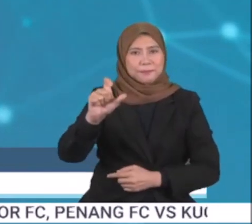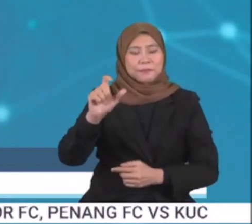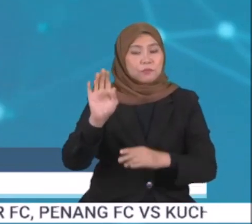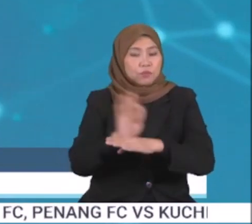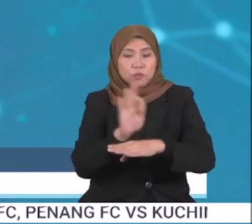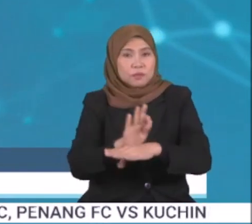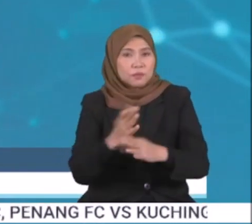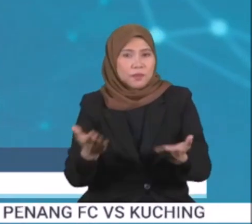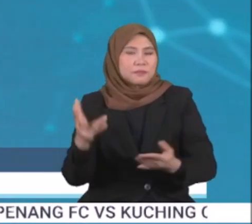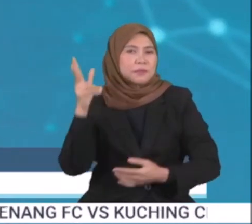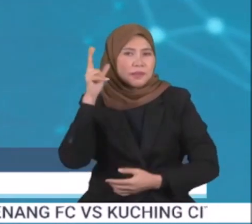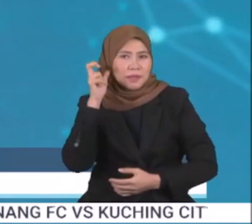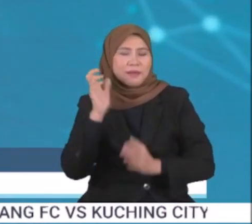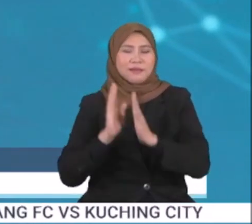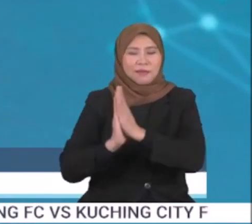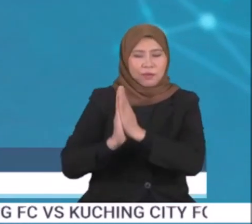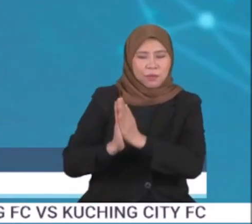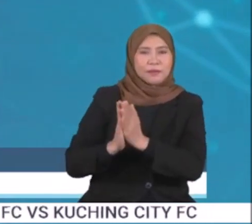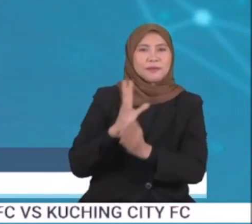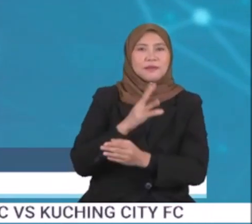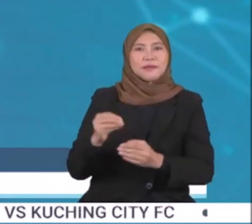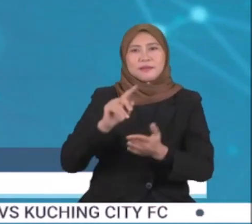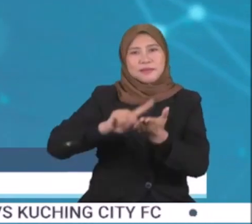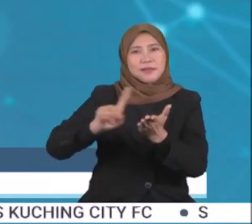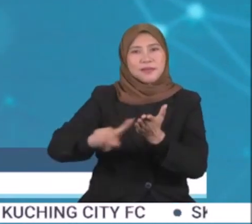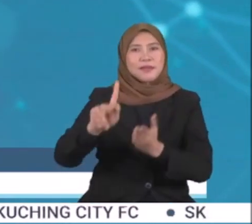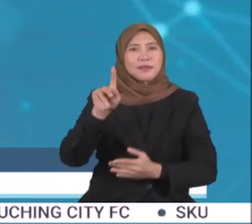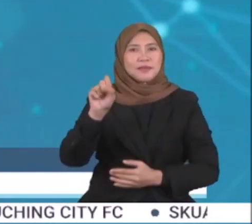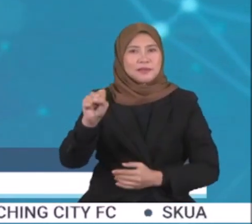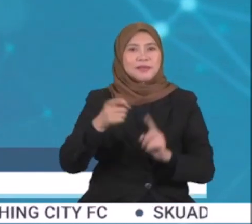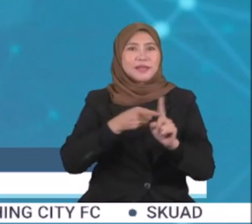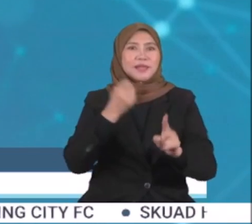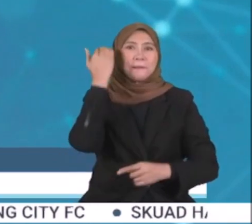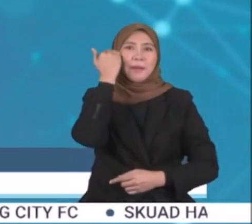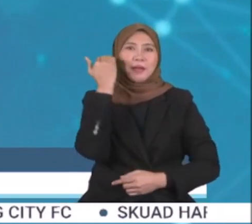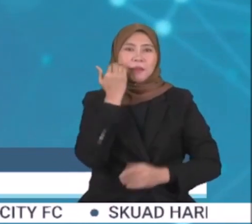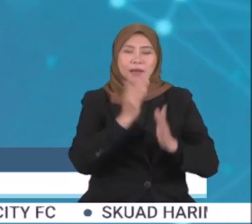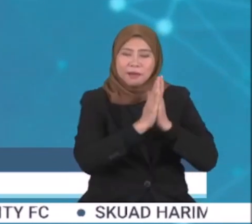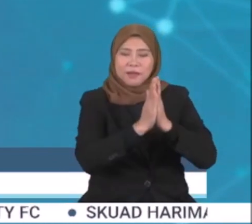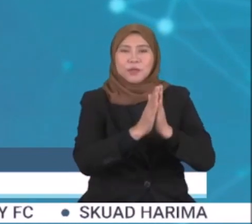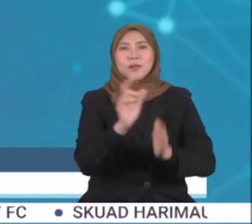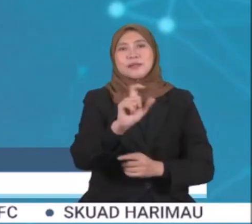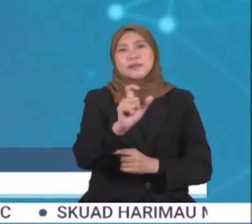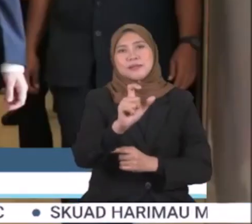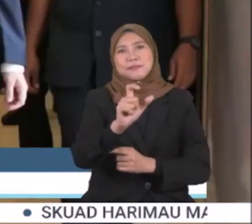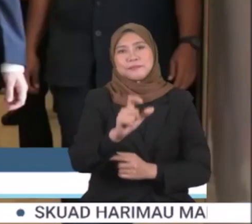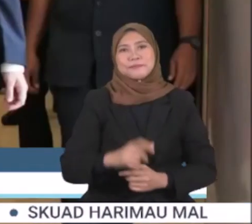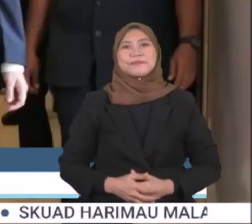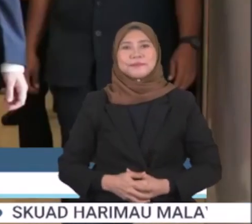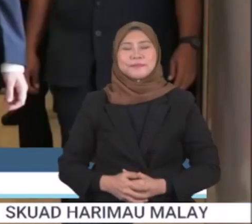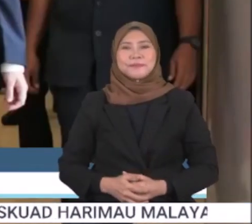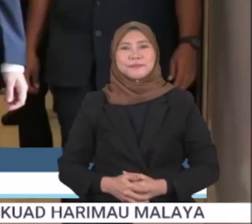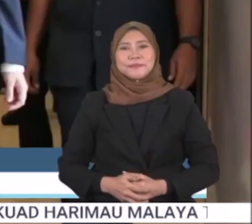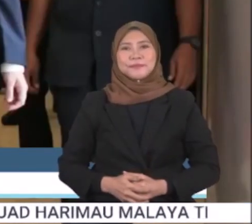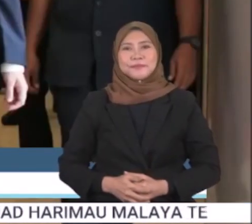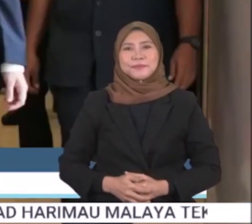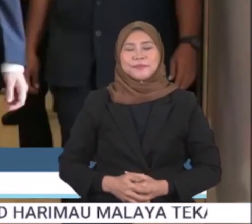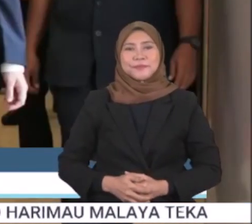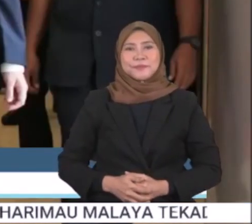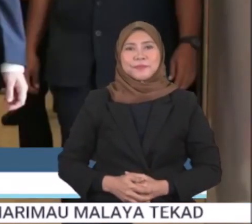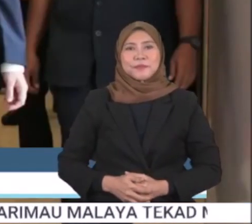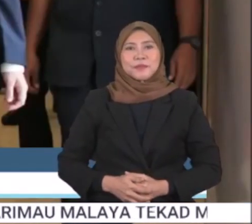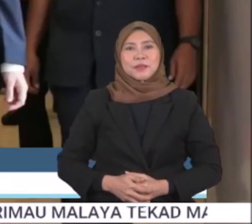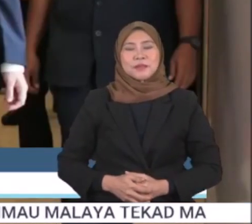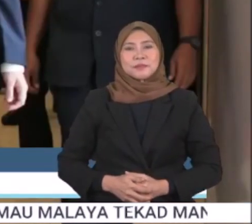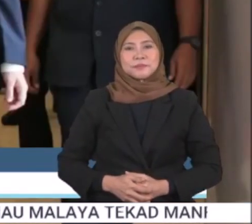berfungsi mendengar rayuan dan semakan kes dari mahkamah rayuan Syariah titah